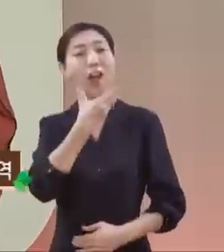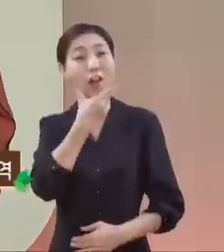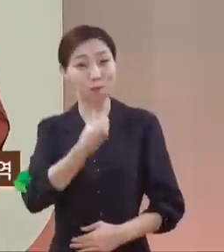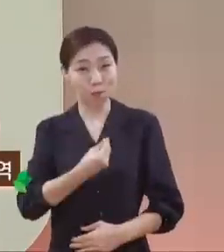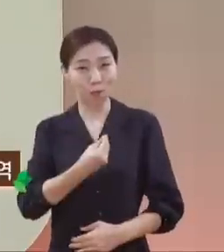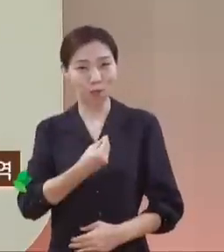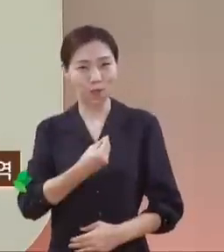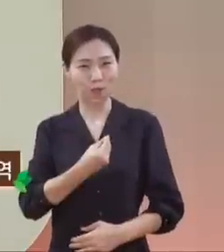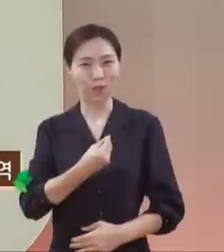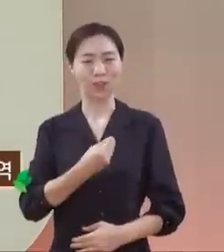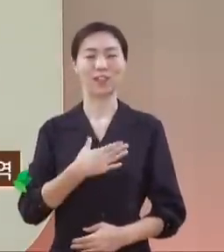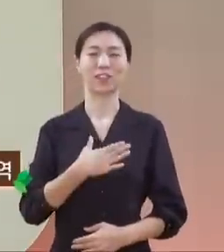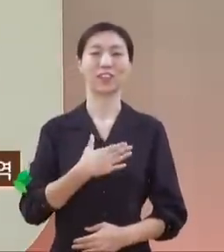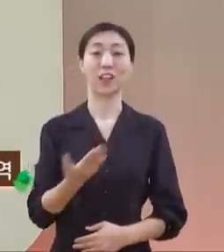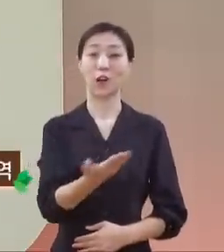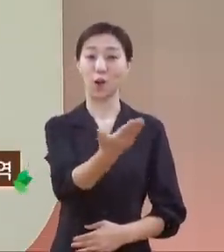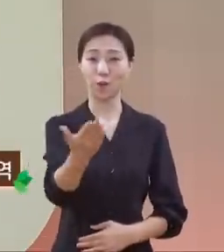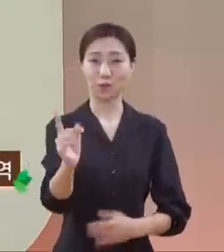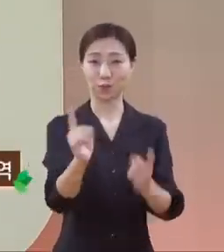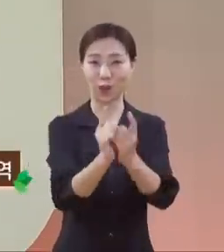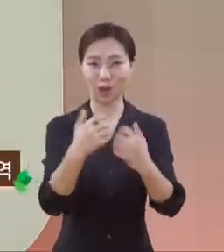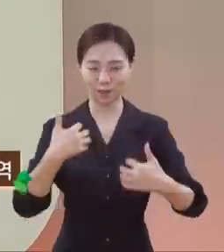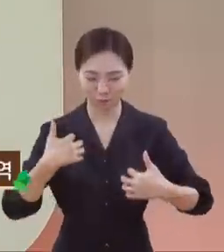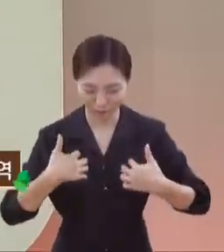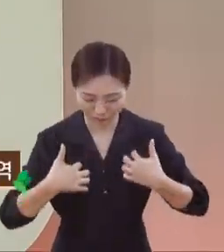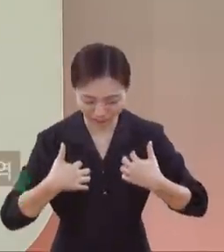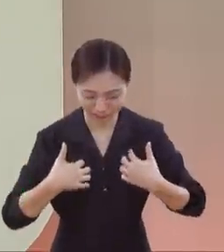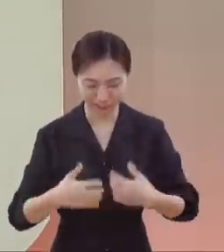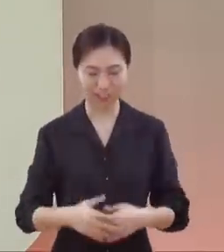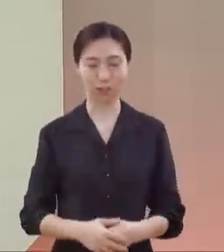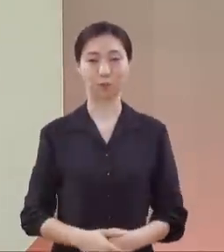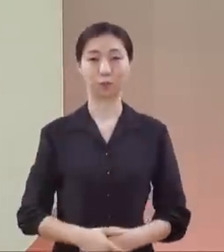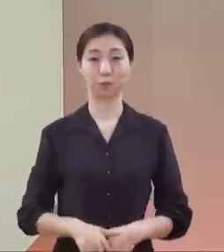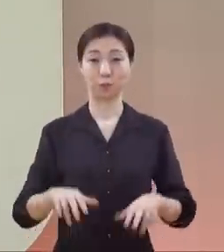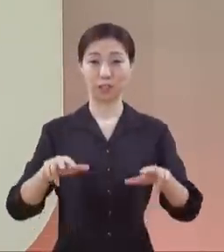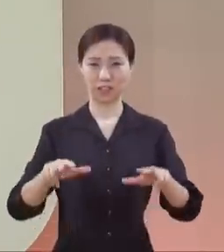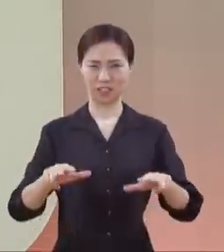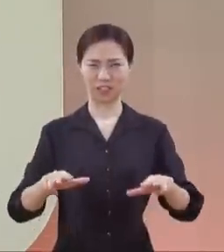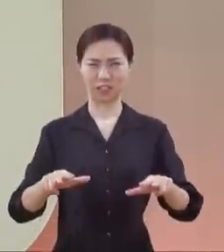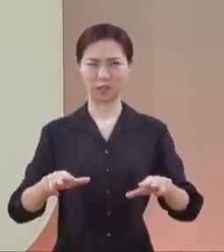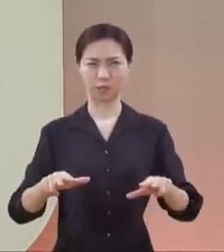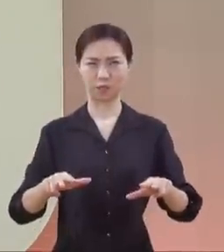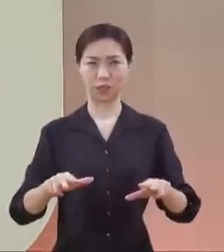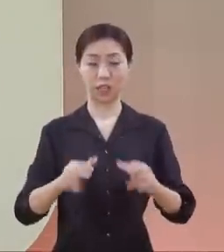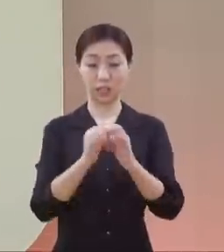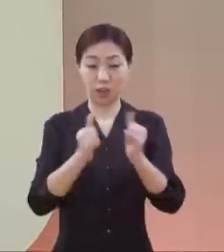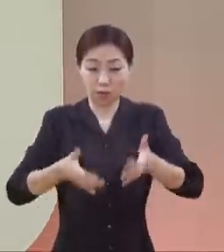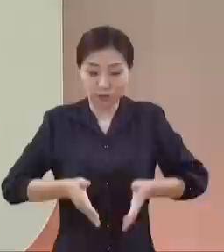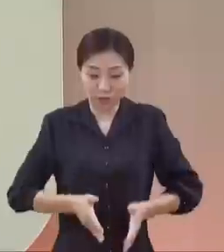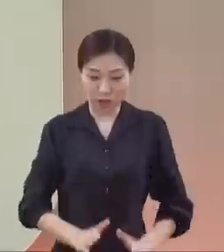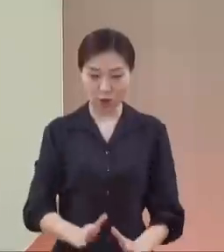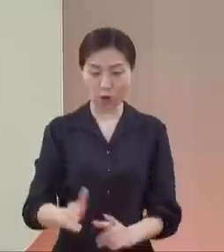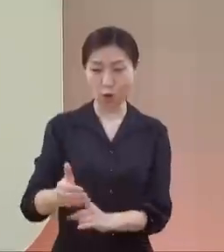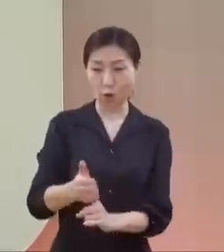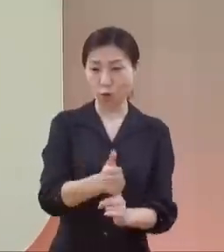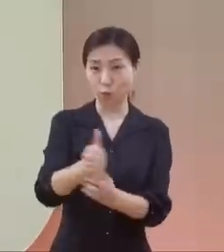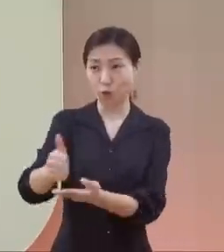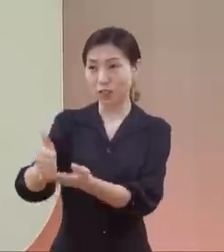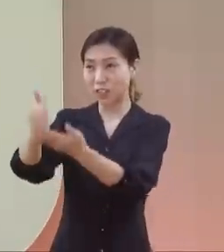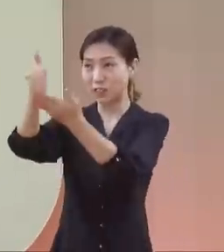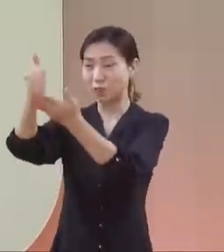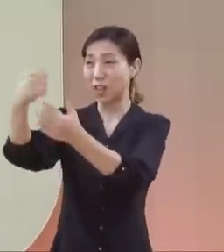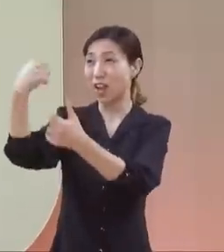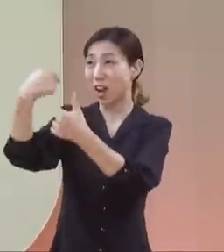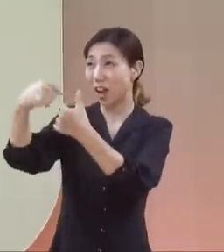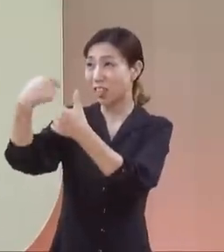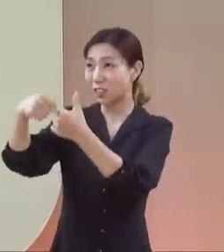우리가 이번 생에 사람으로 태어나 부처님의 가르침을 만날 수 있다는 것은